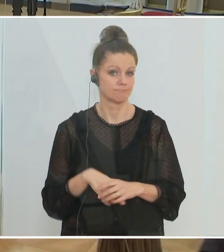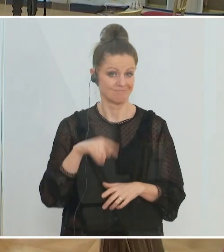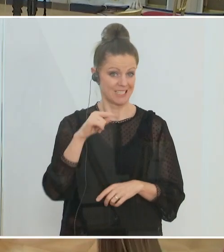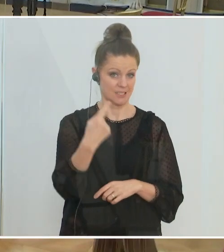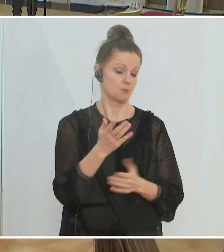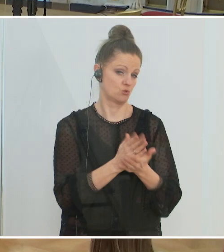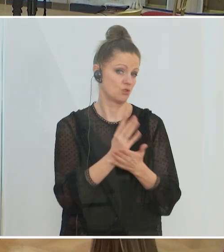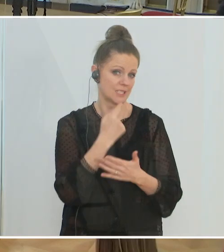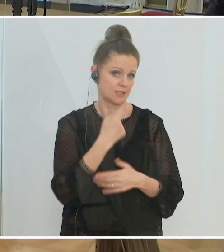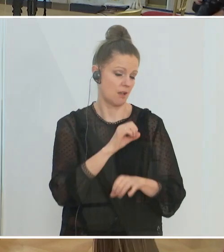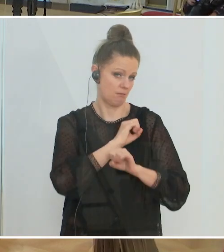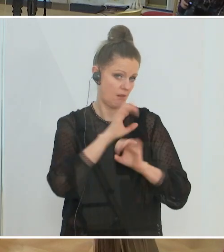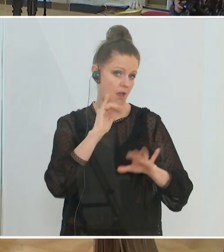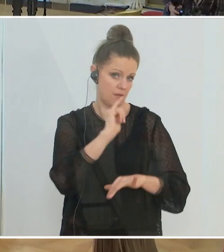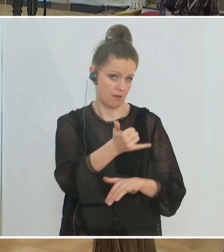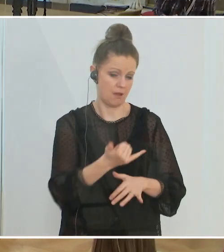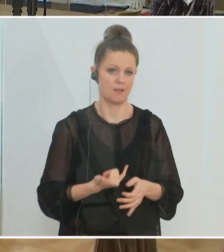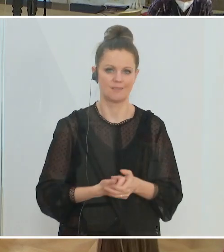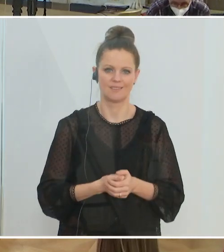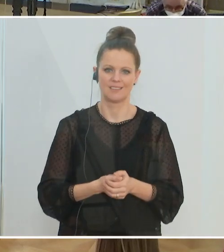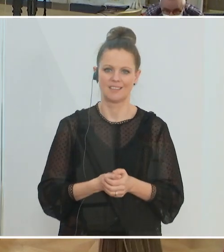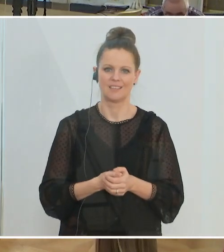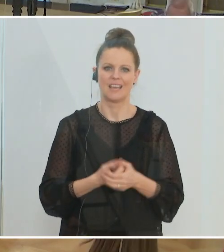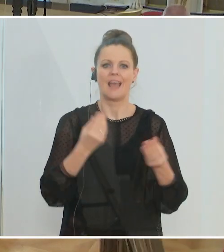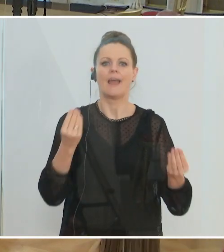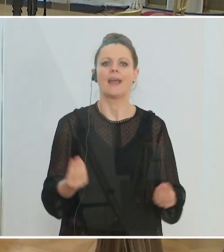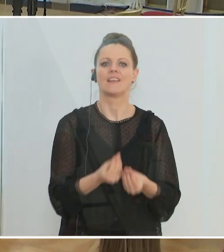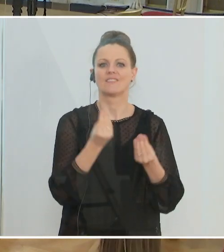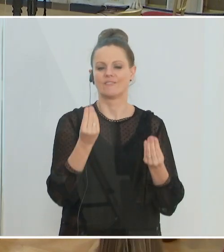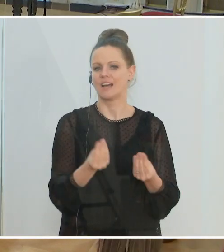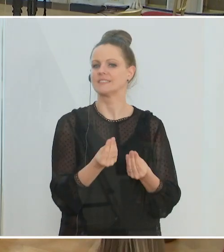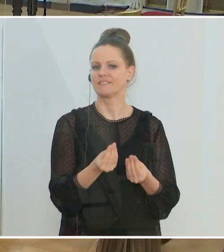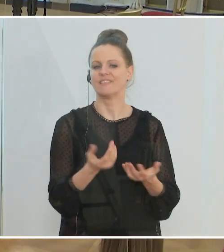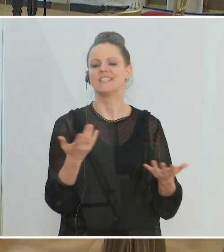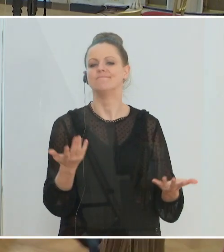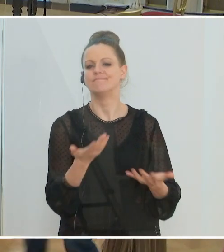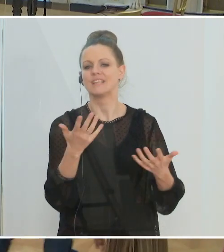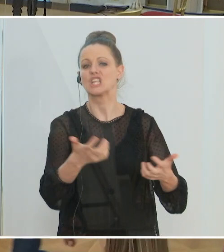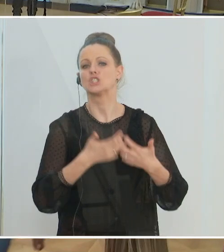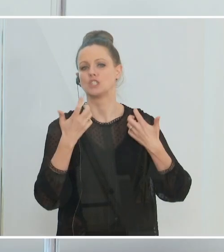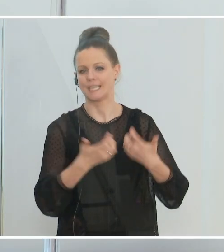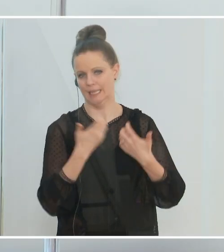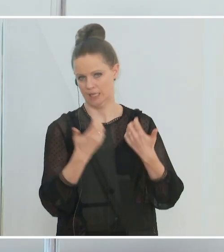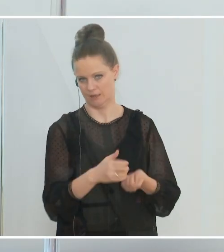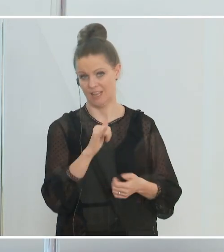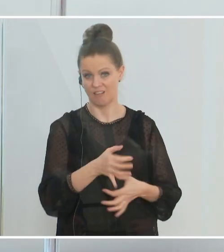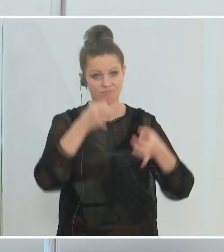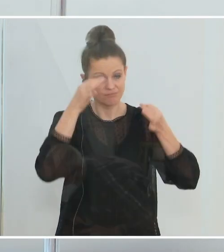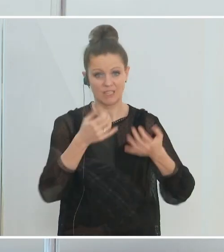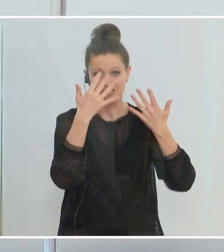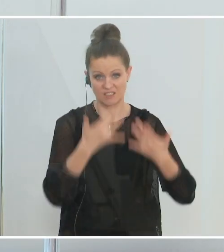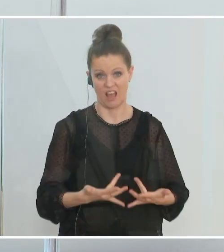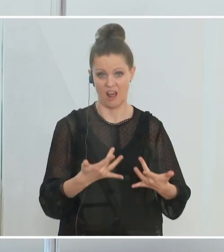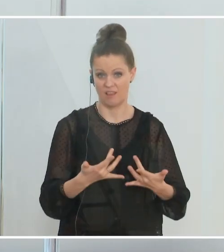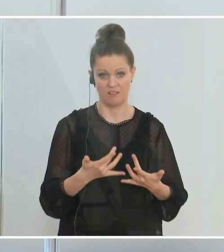das auch beschreiben, das ist sozusagen anekdotisches Wissen, das uns vorliegt. Ich kann Ihnen hierzu keine Zahlen geben, auch der Gesundheitsminister, mit dem